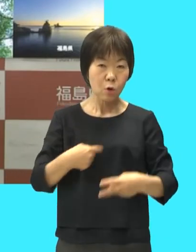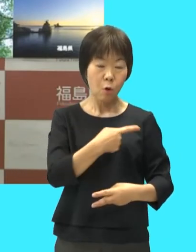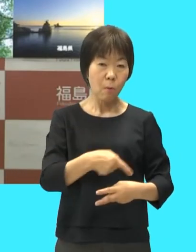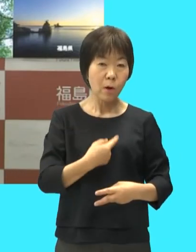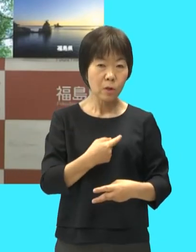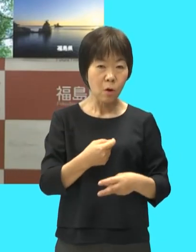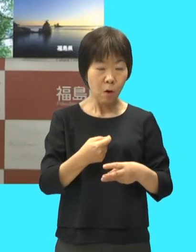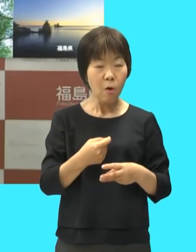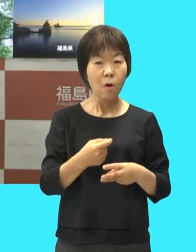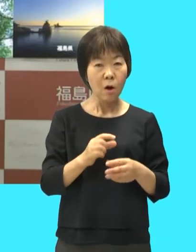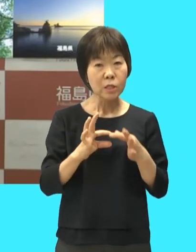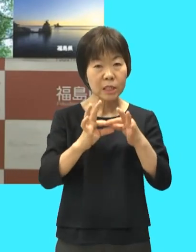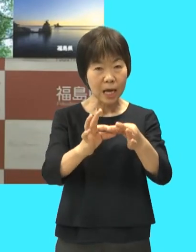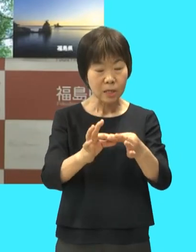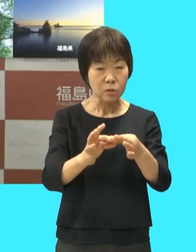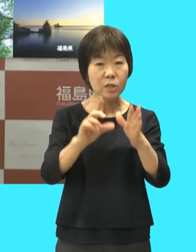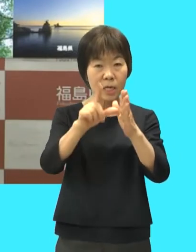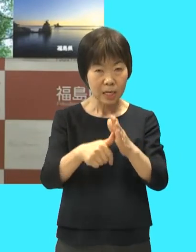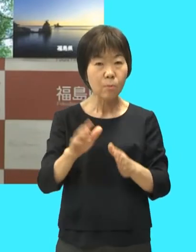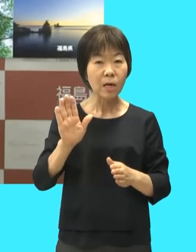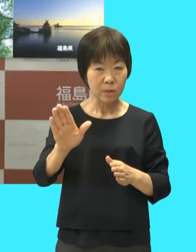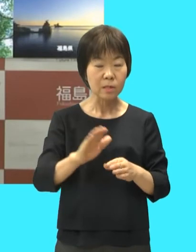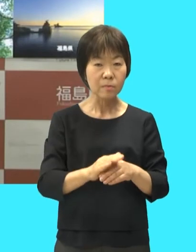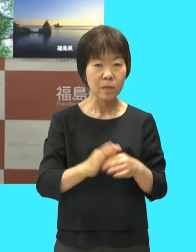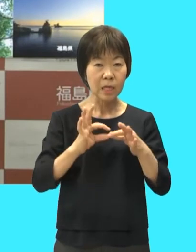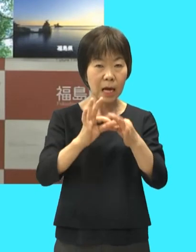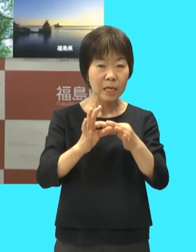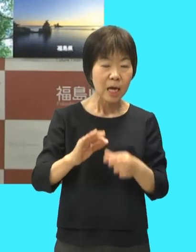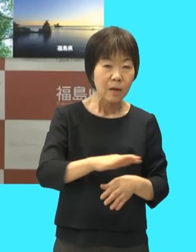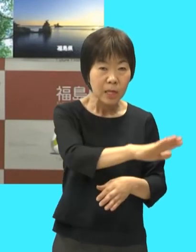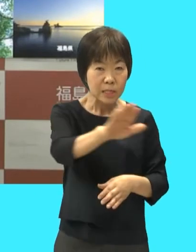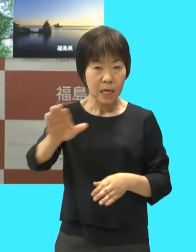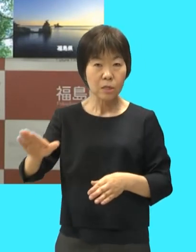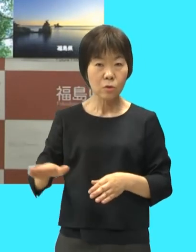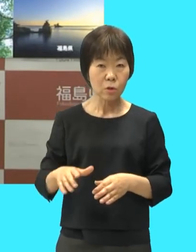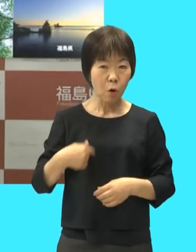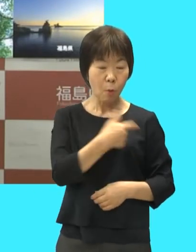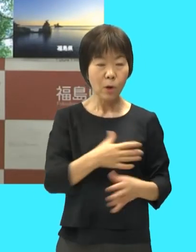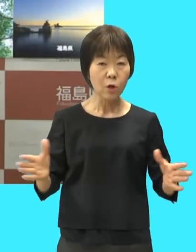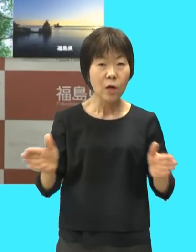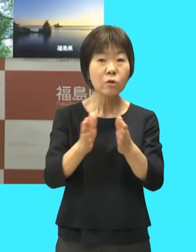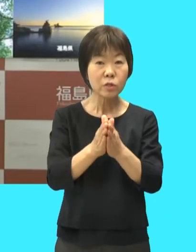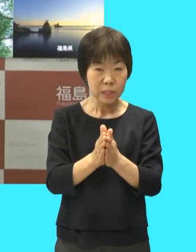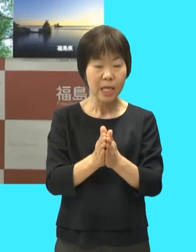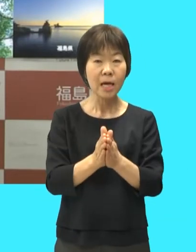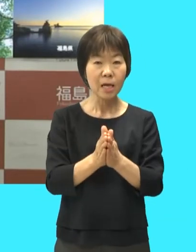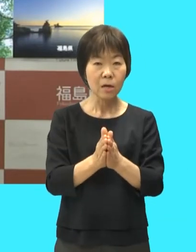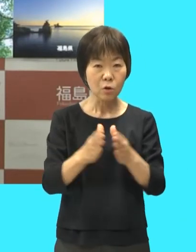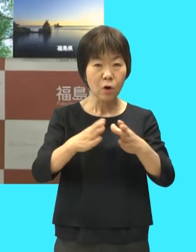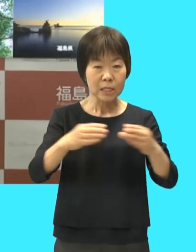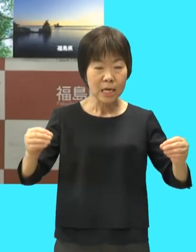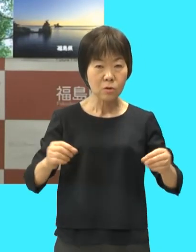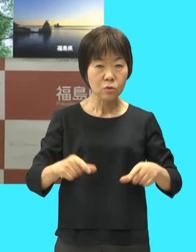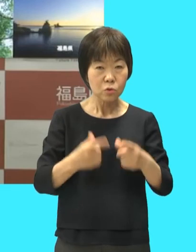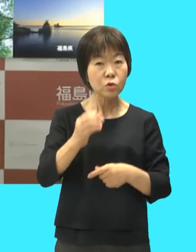貴重な機会でもあります。関係する方々、多くの皆さんと思いを一つにしてこの全国植樹